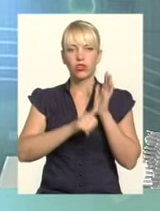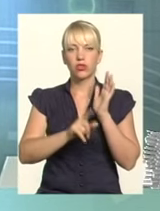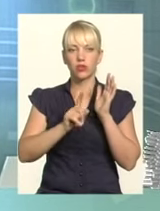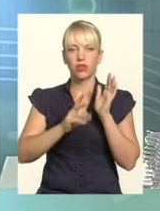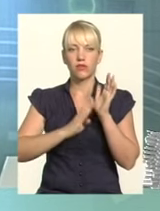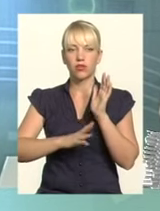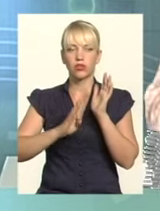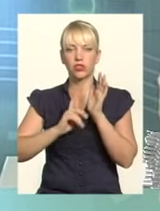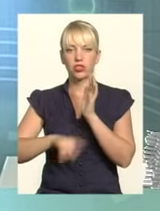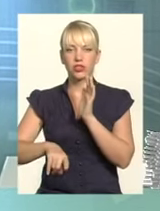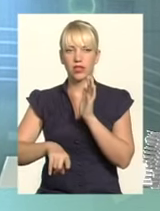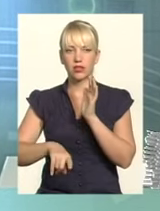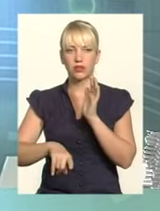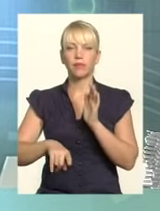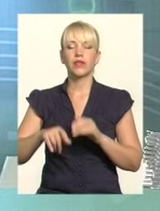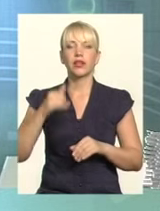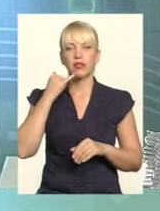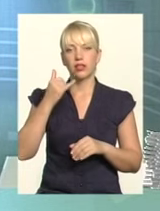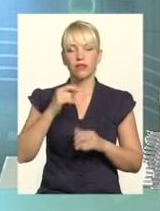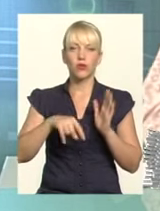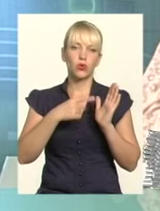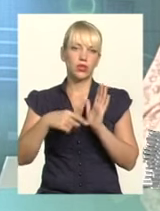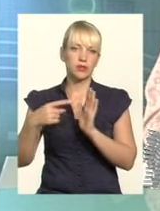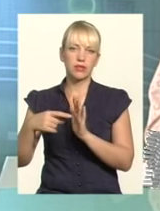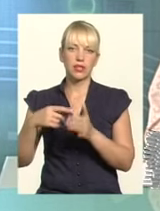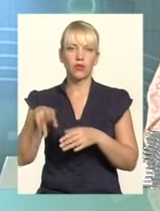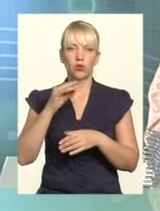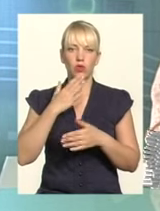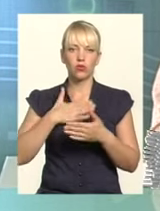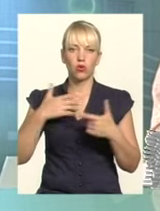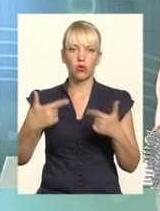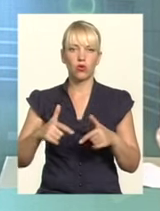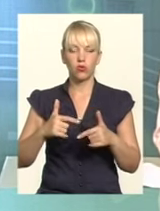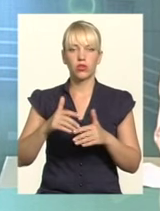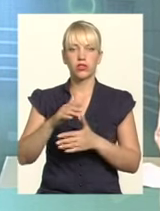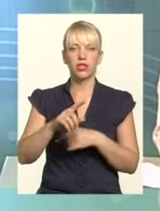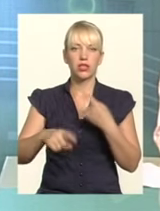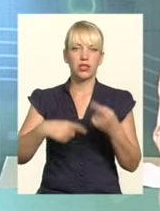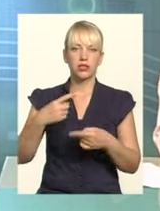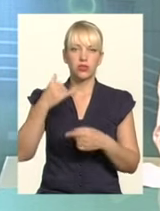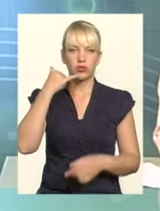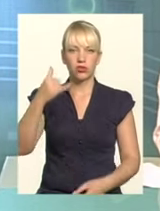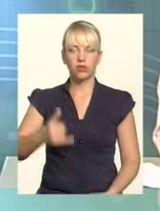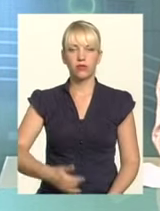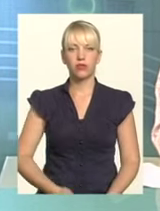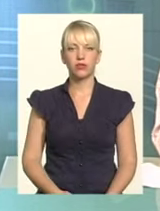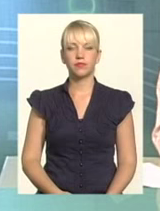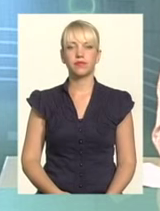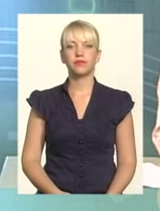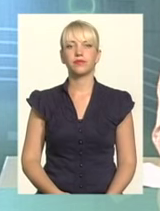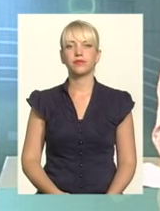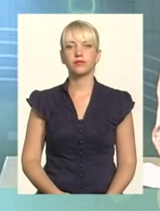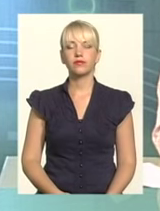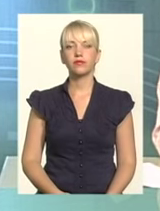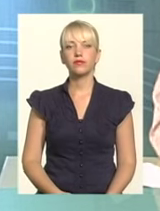61-90-60. 61-90-60. Телефонуйте, ставте свої запитання і слухаємо наступного додзвонювача. Ви в ефірі, говоріть, будь